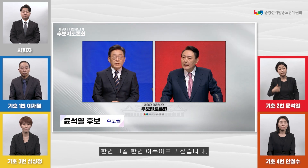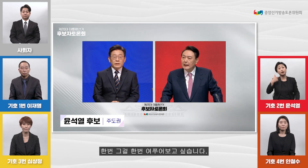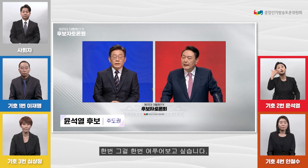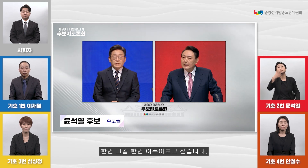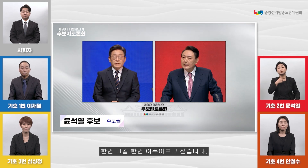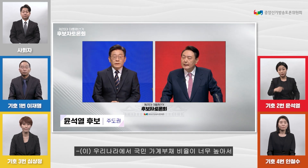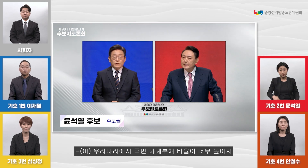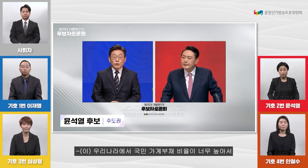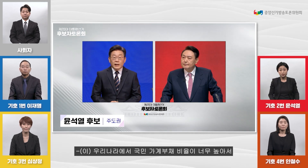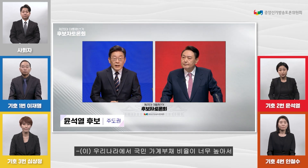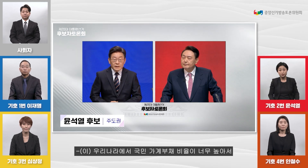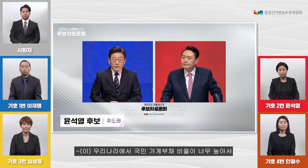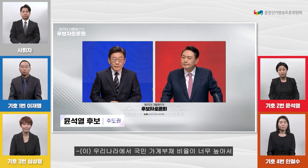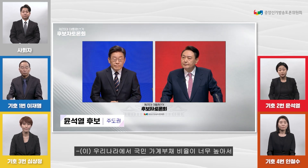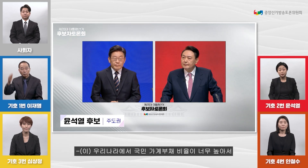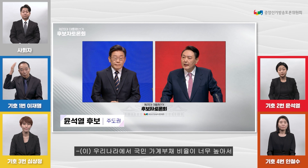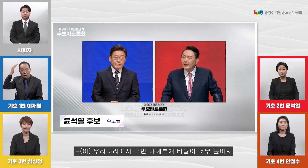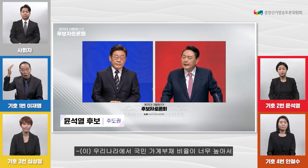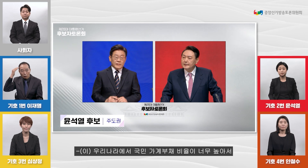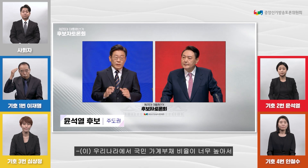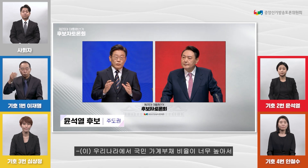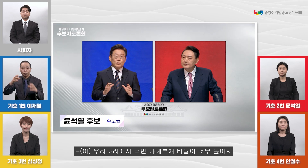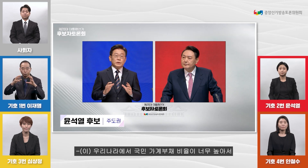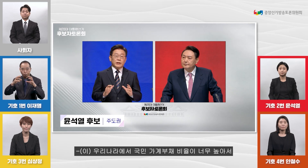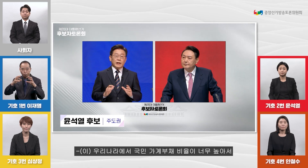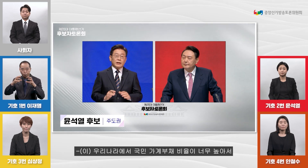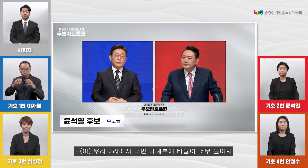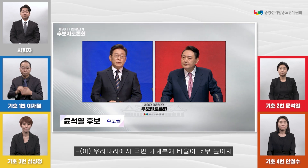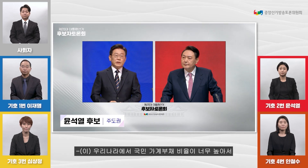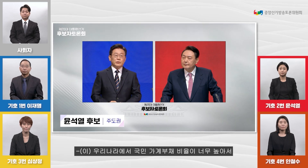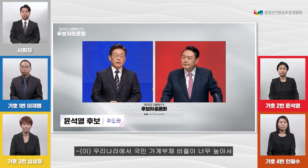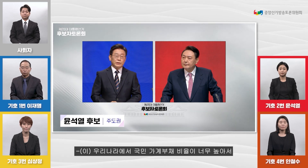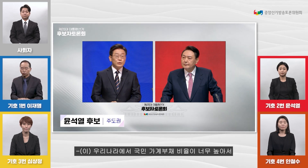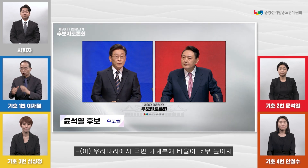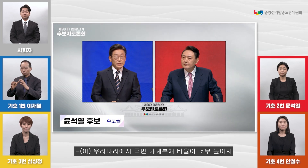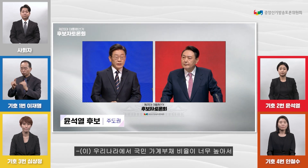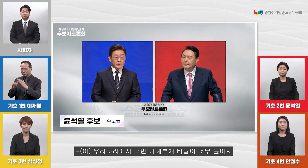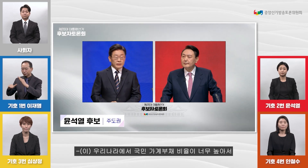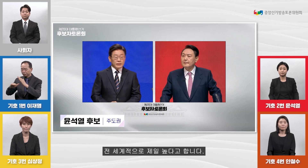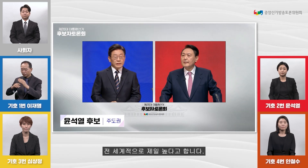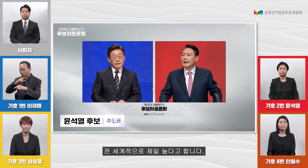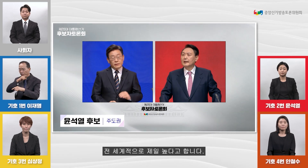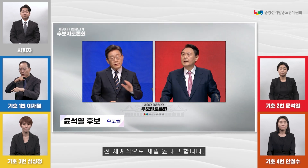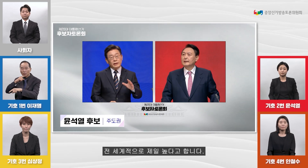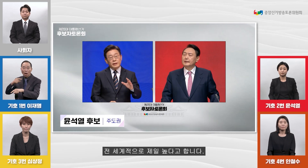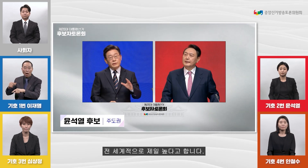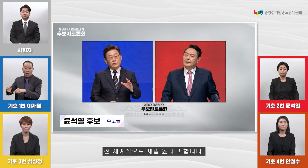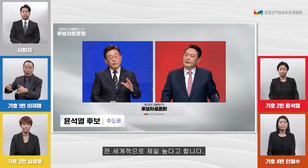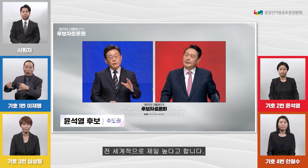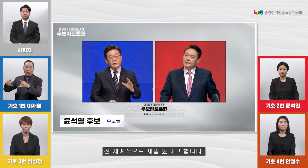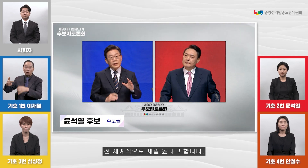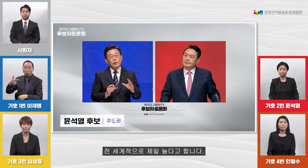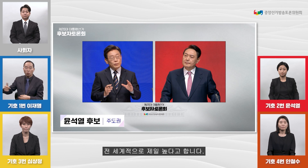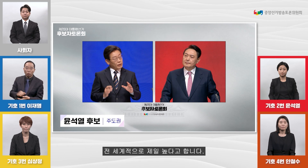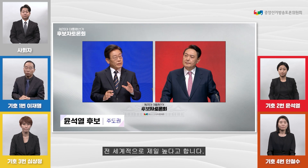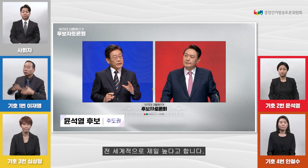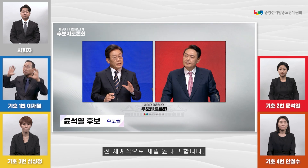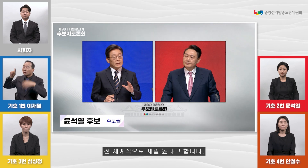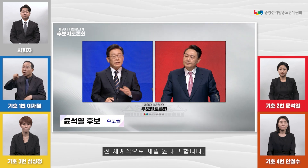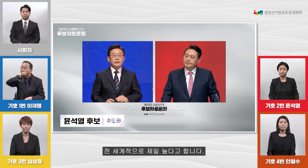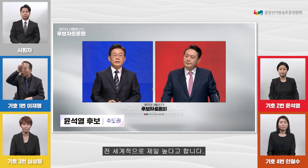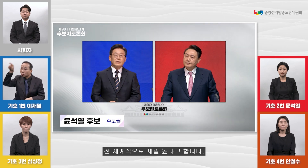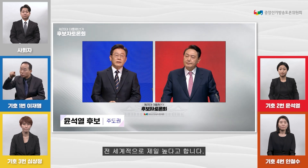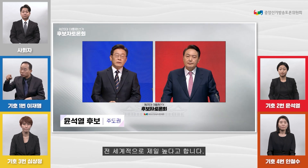싶습니다. 우리나라에서 네. 국민들의 가계부채 비율이 너무 높아서 전 세계적으로 제일 높다고